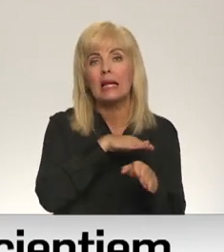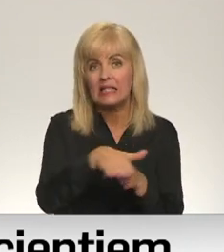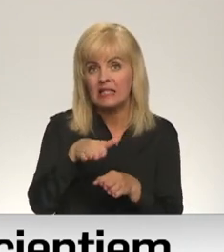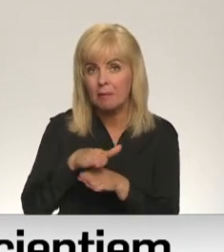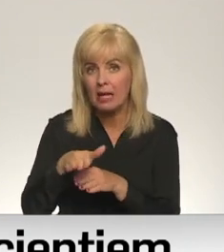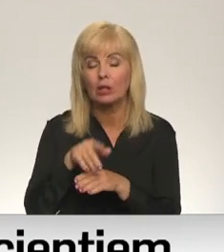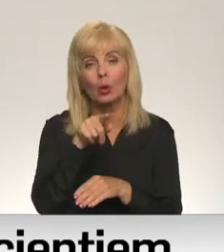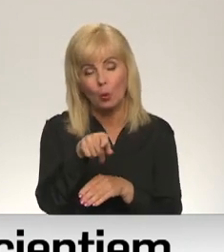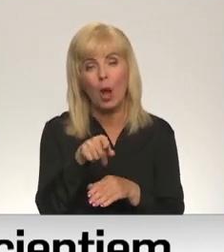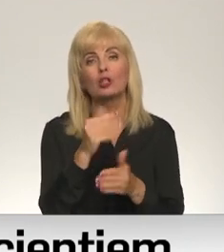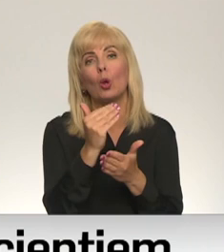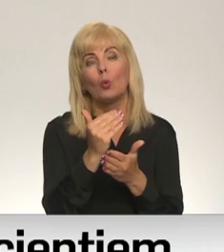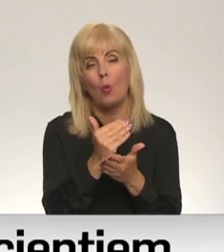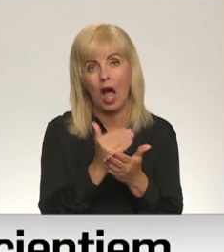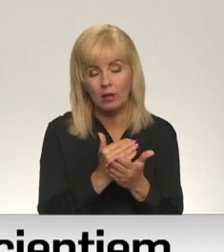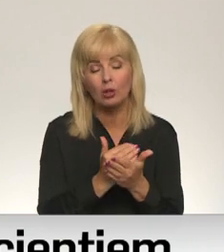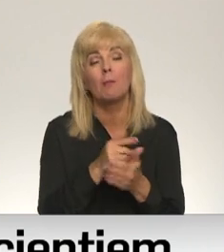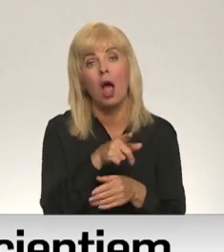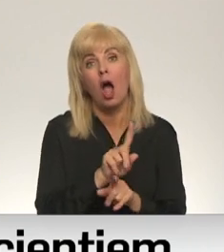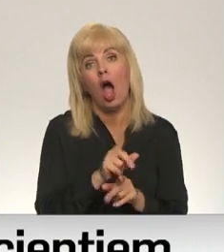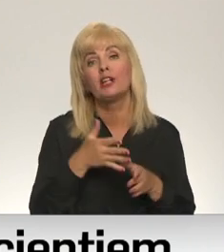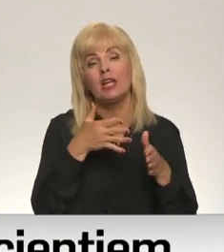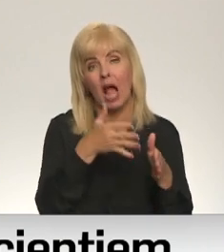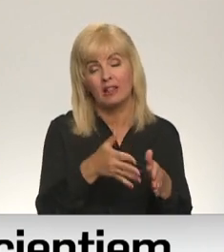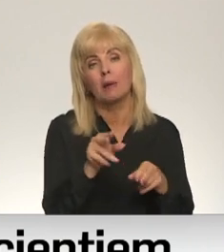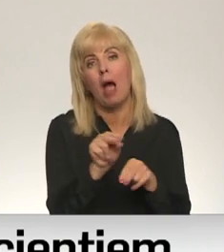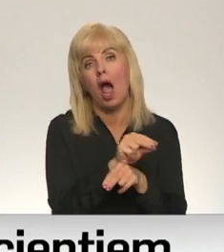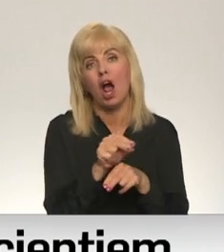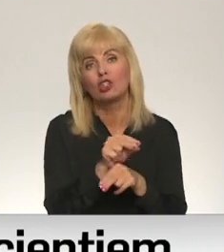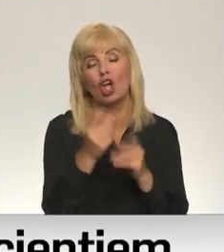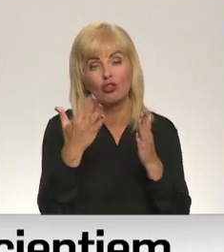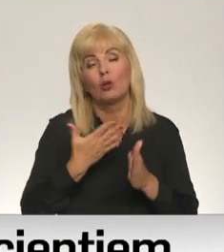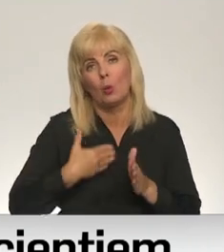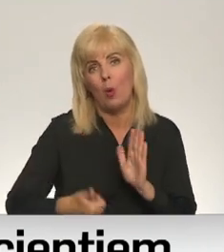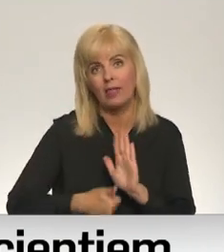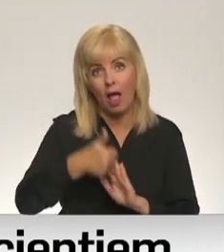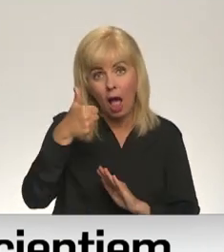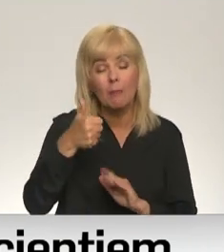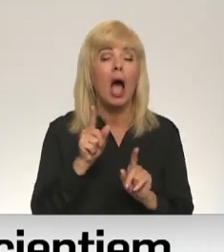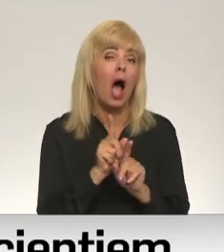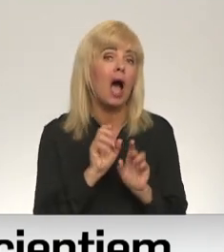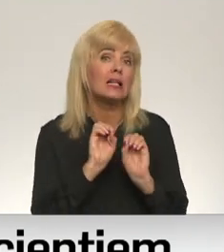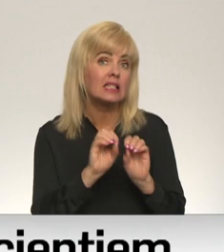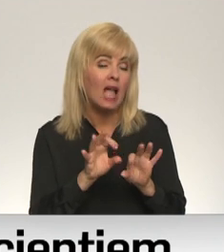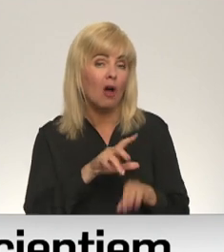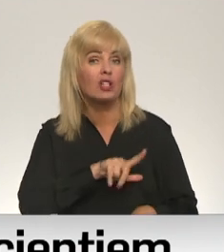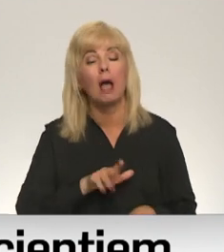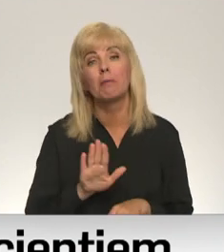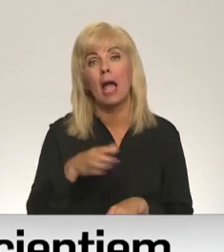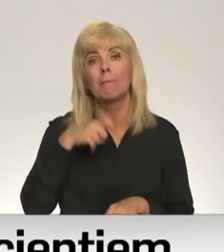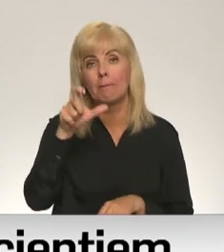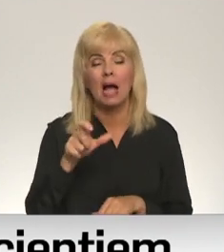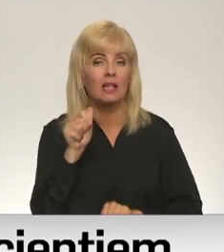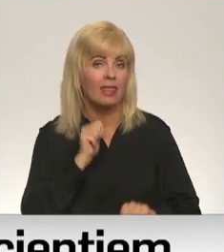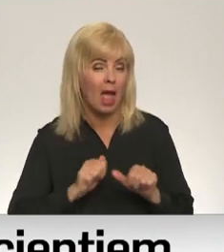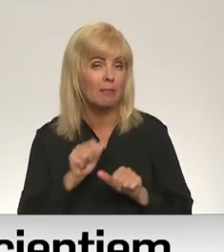te norādījumus un loģiski tas ietekmē ārstēšanas rezultātu, kas ir daudz, daudz labāks. Viņš arī norāda, ka Latvijā pie pacientu